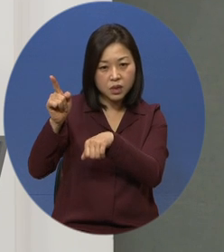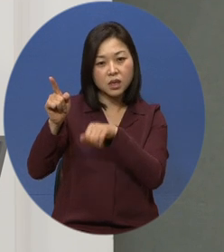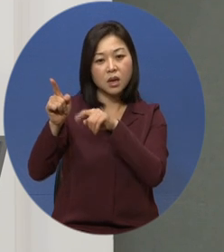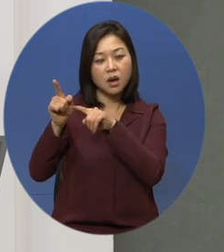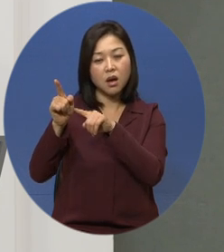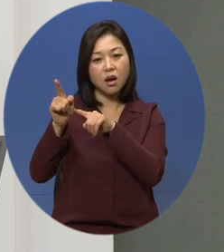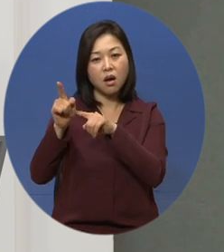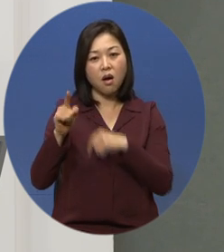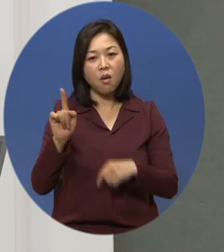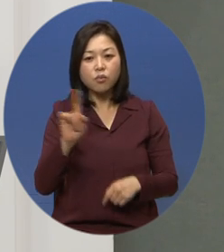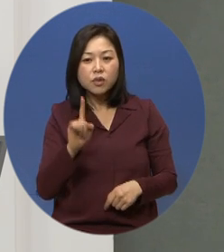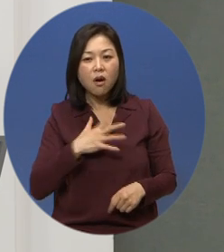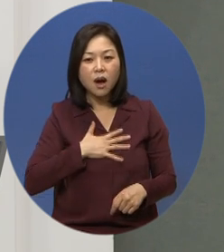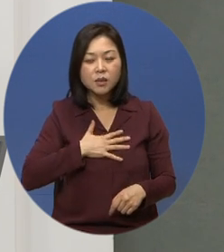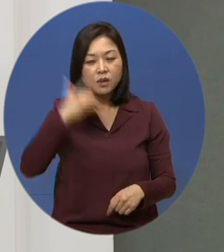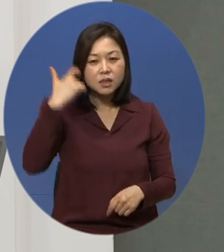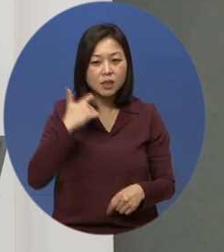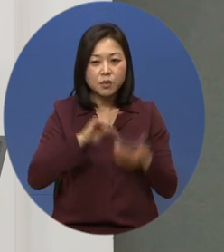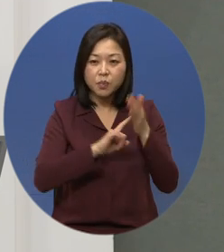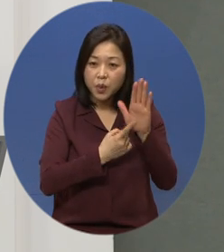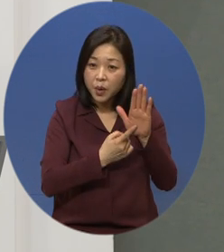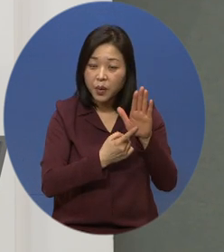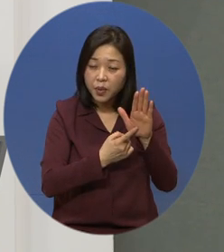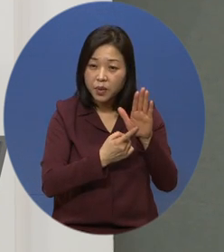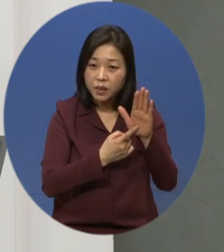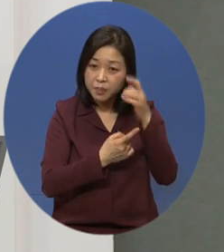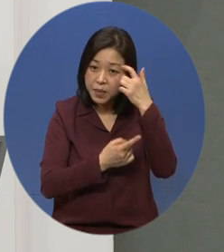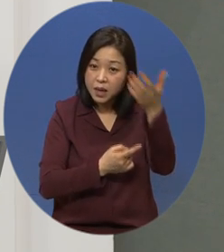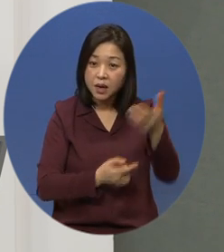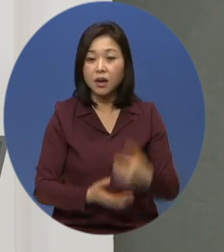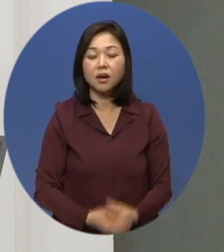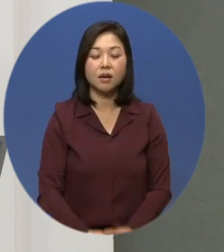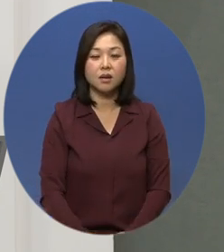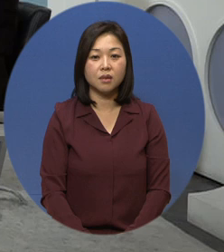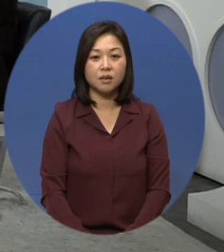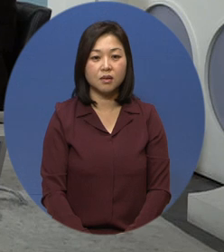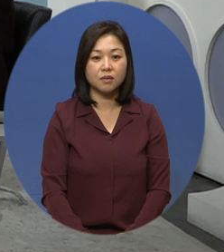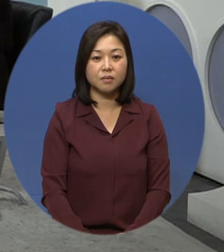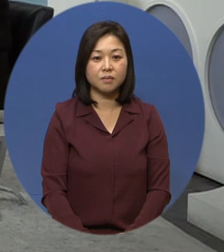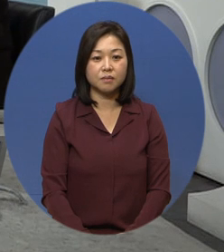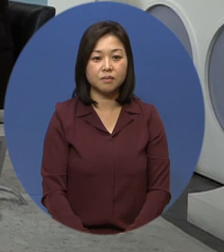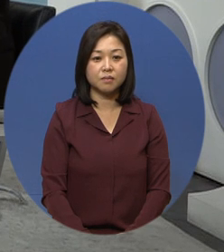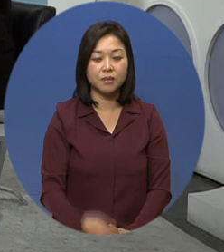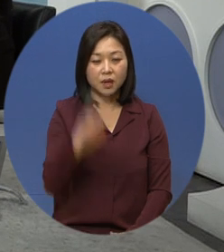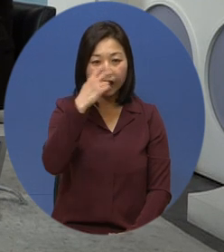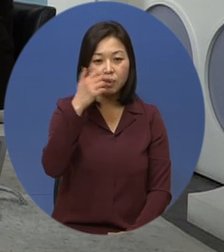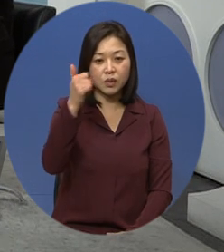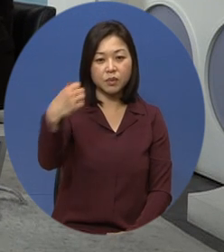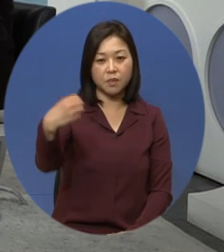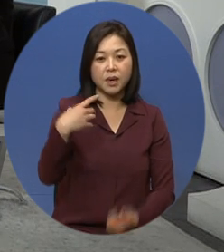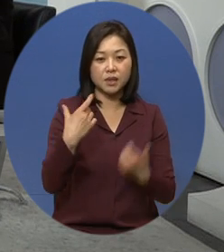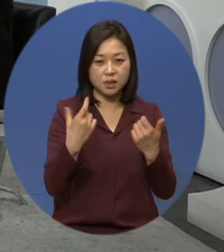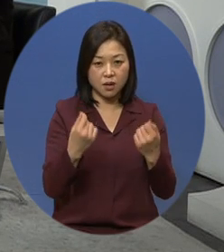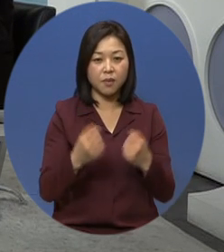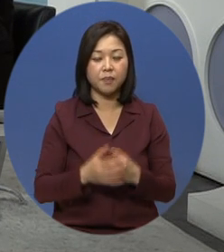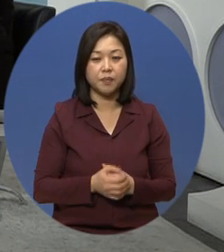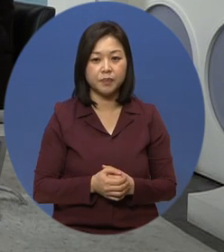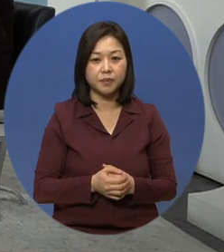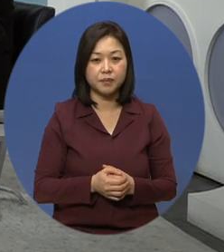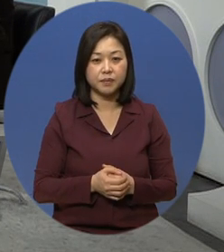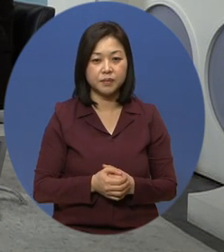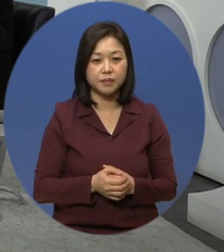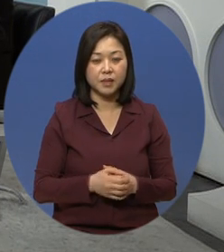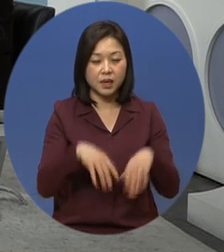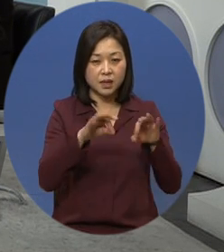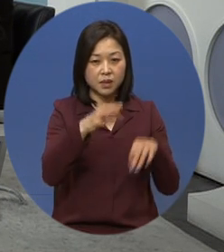것을 어떤 식으로 표현을 했어요 뭐 그 분도 말씀을 시켰지만 저는